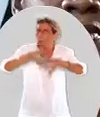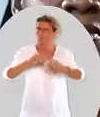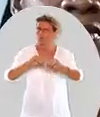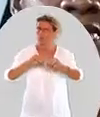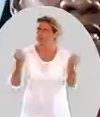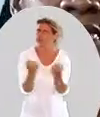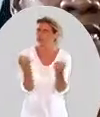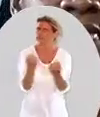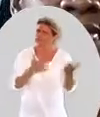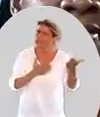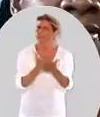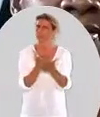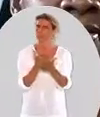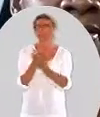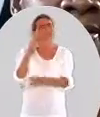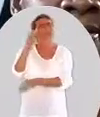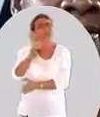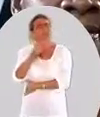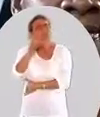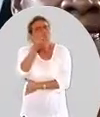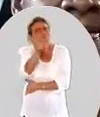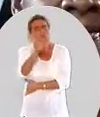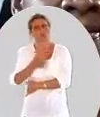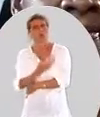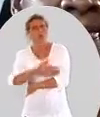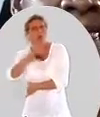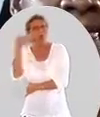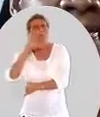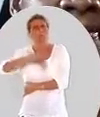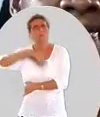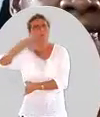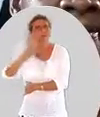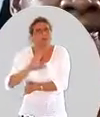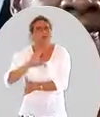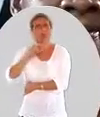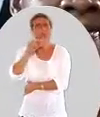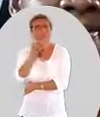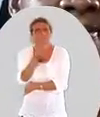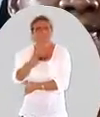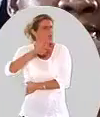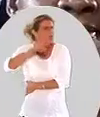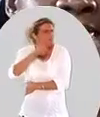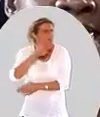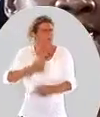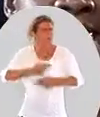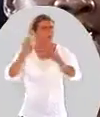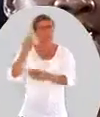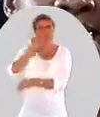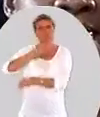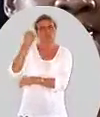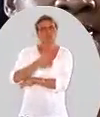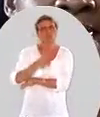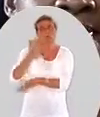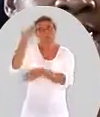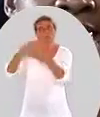à ce titre je m'adresse aux hommes et aux femmes qui fournissent des efforts pour accéder au marché